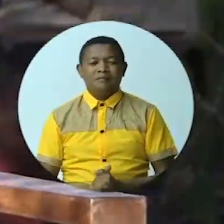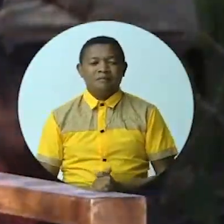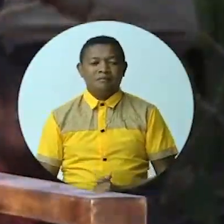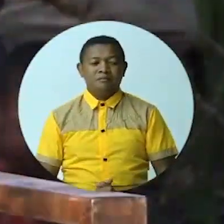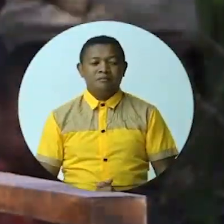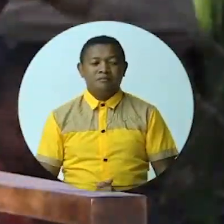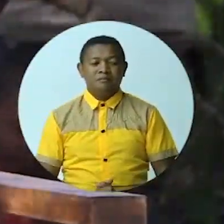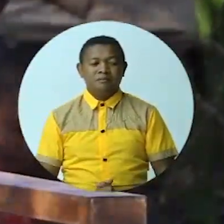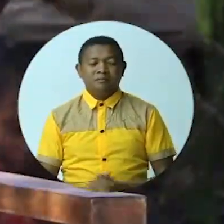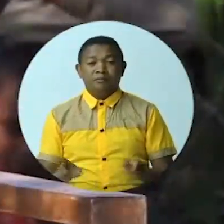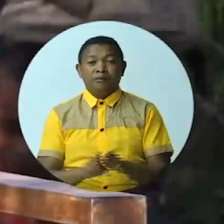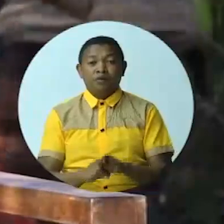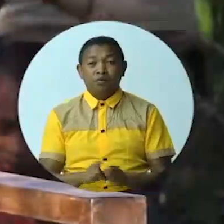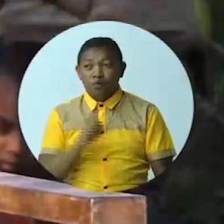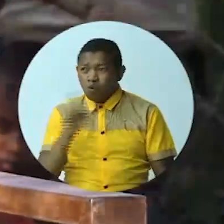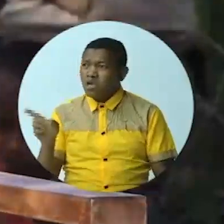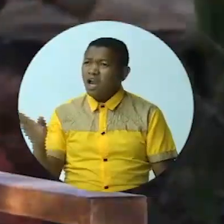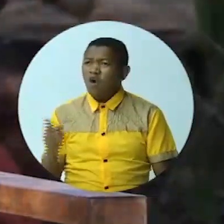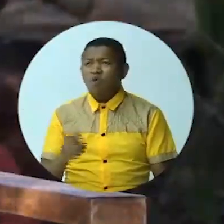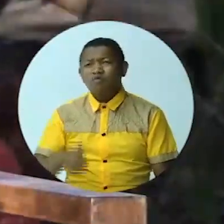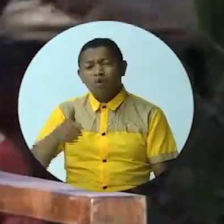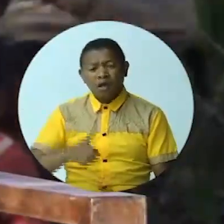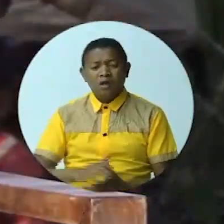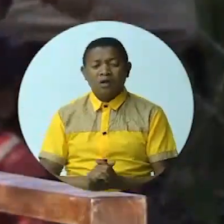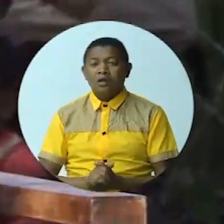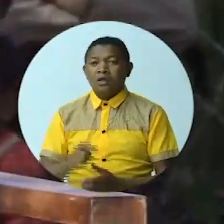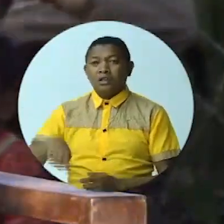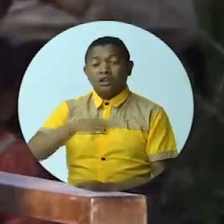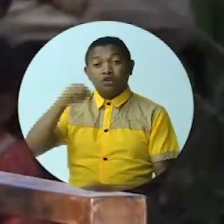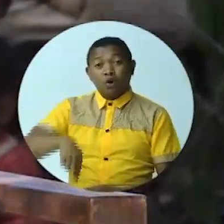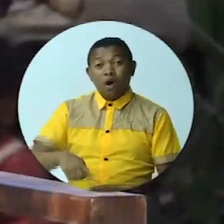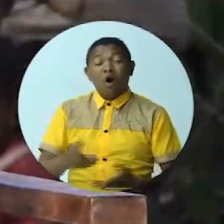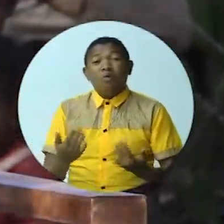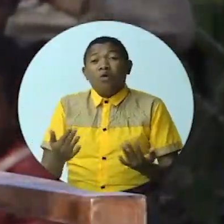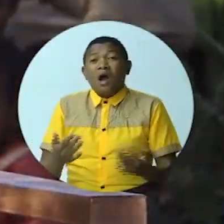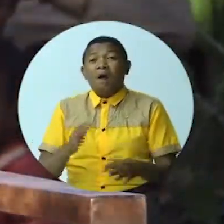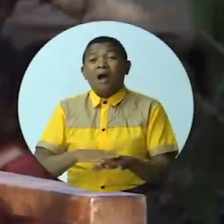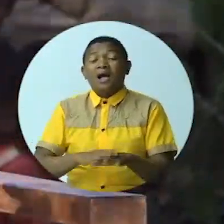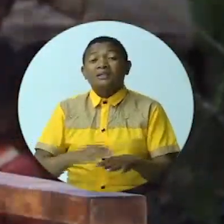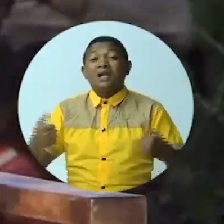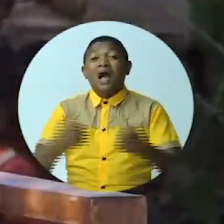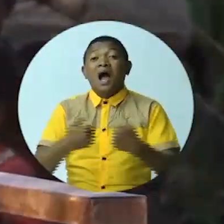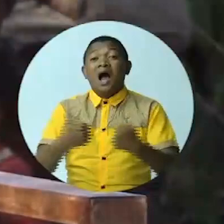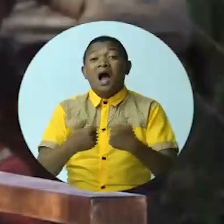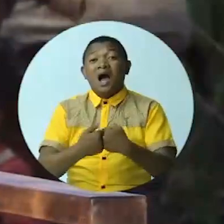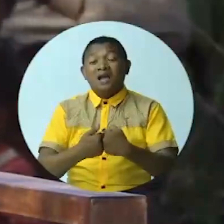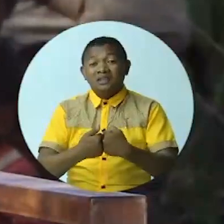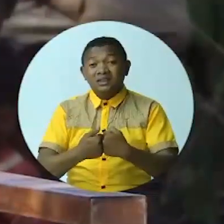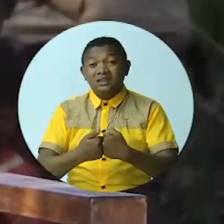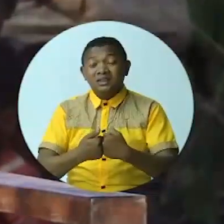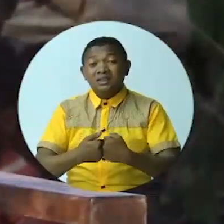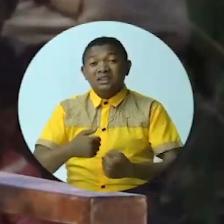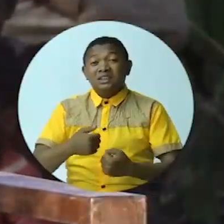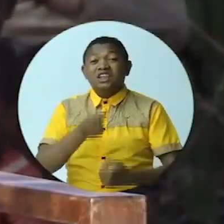vaovao hoy ianao andriamatoa filoana atsika ady amin'ny tsy fanjaritsakafa ady tsy mety fatika mihitsy izytia ny atsimo